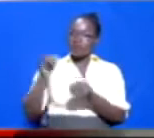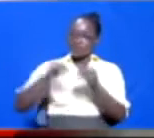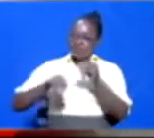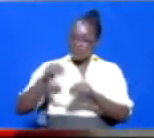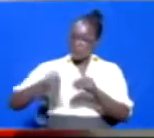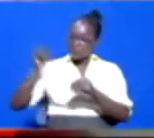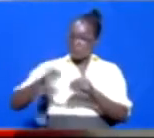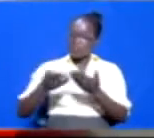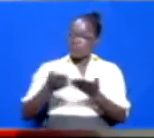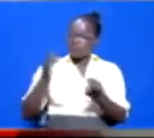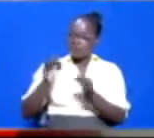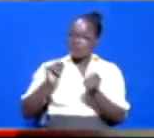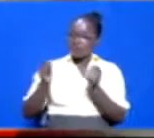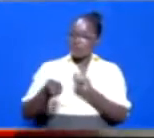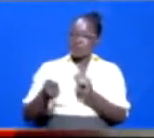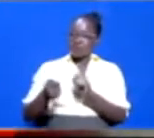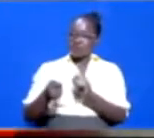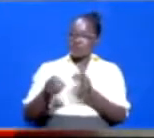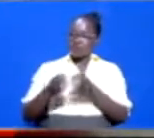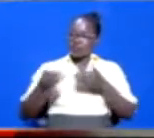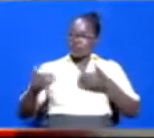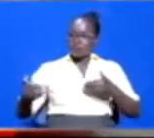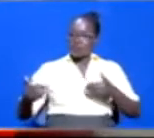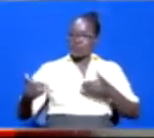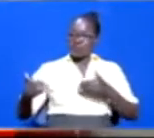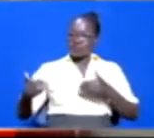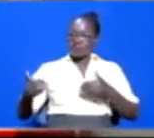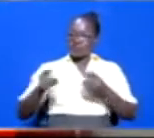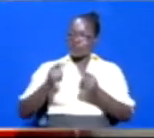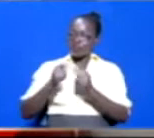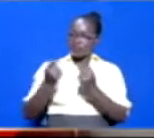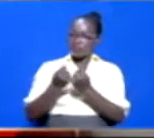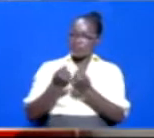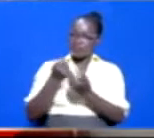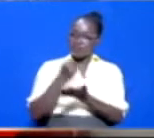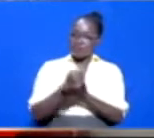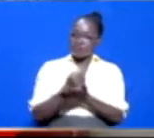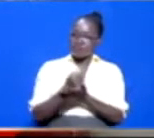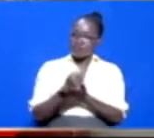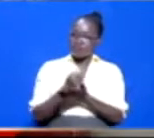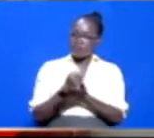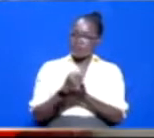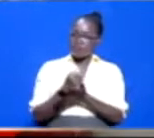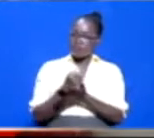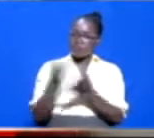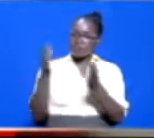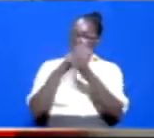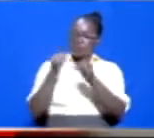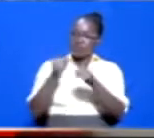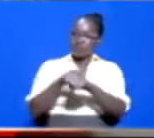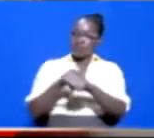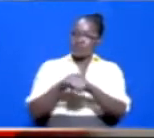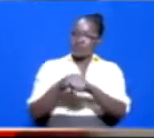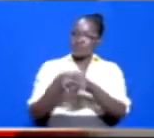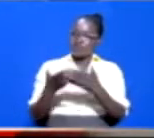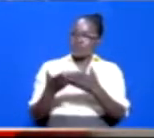sababu ukigeuza hiyo uta expand ile term ya office, utaongeza president wakati ambaye anakaa